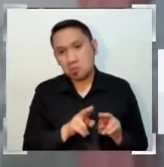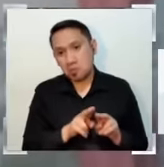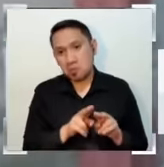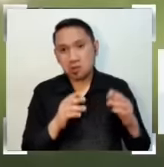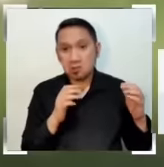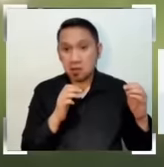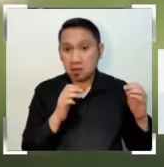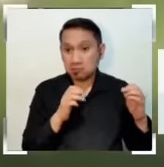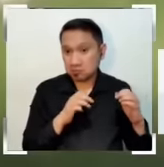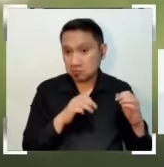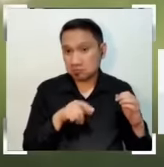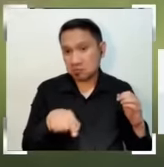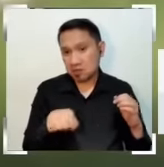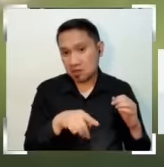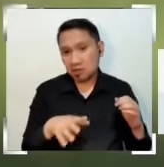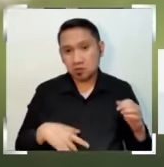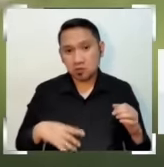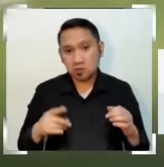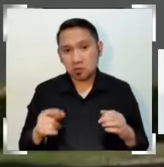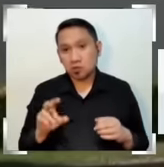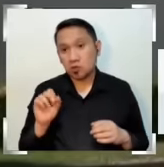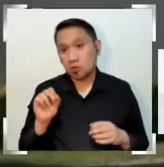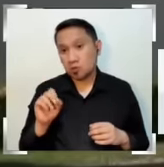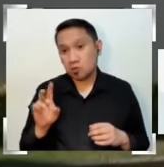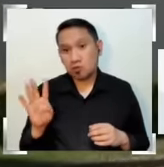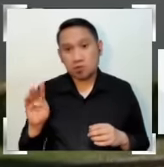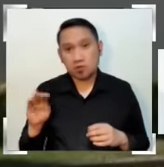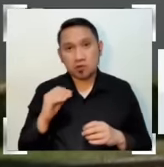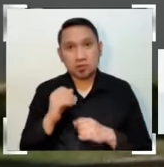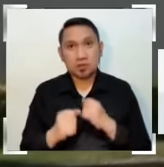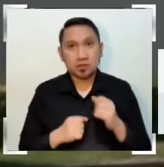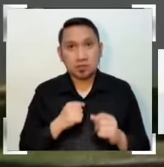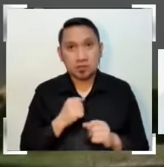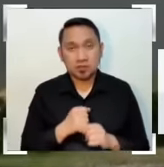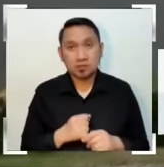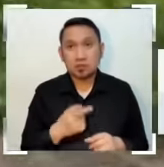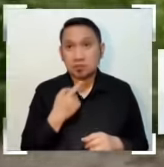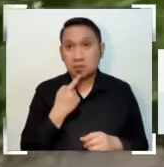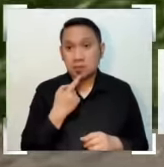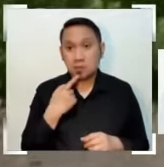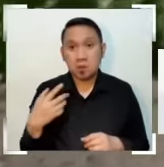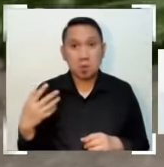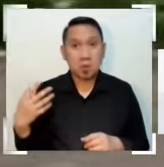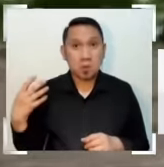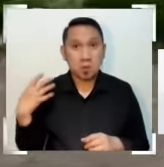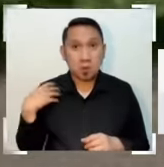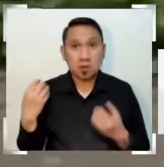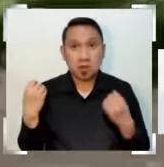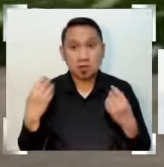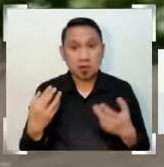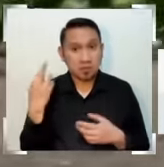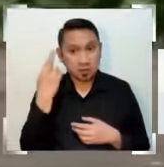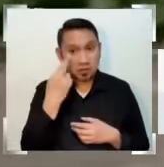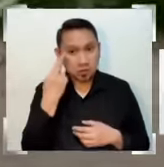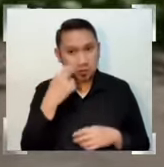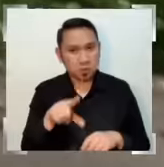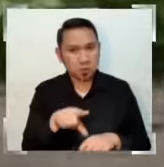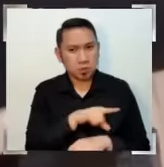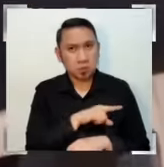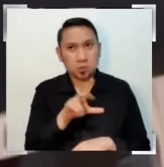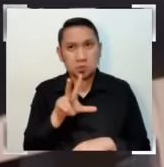ni Bobby na 12 to 14 years. Ayon sa kanyang amo, maraming dahilan kung bakit tumagal ng 31 years si